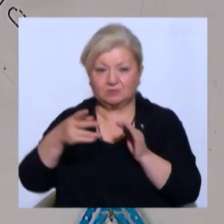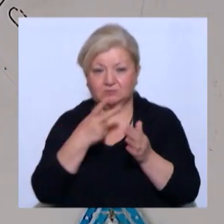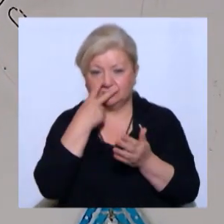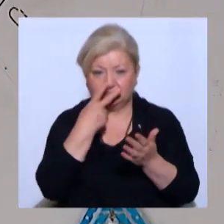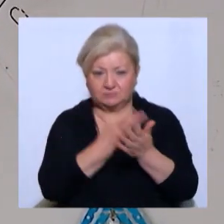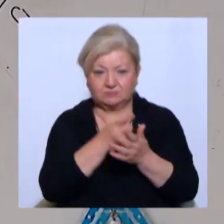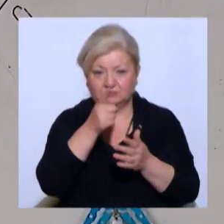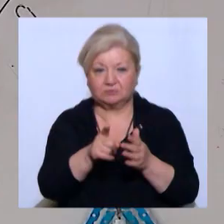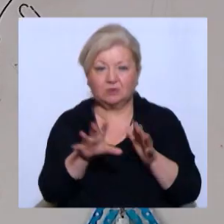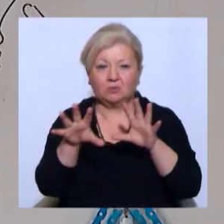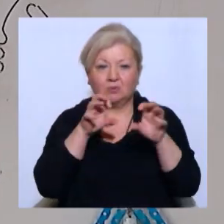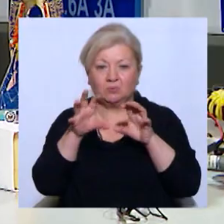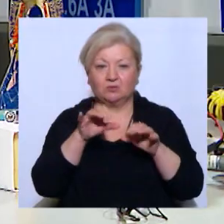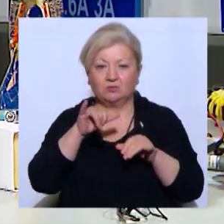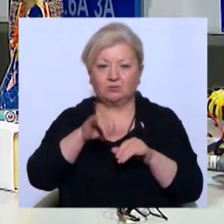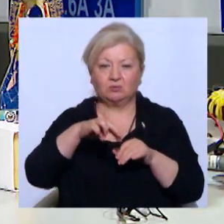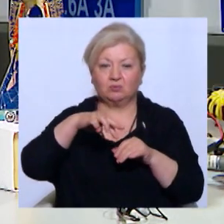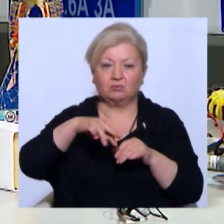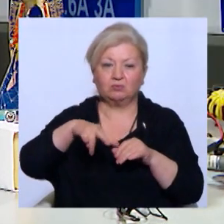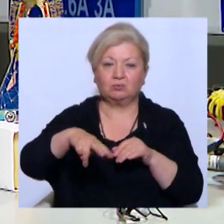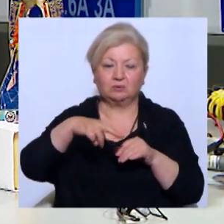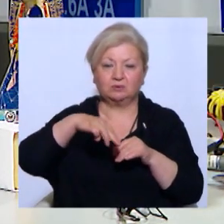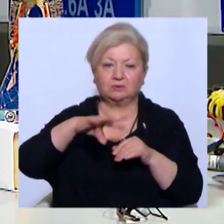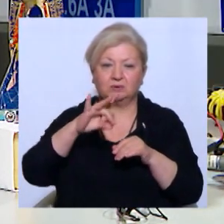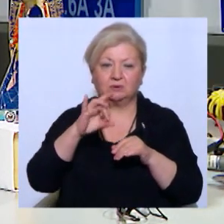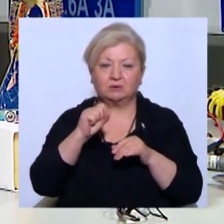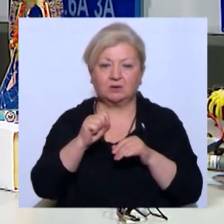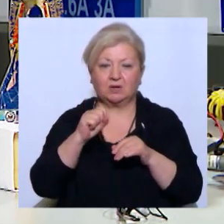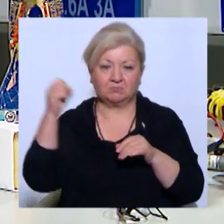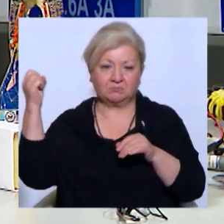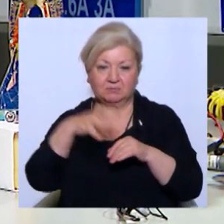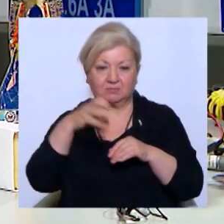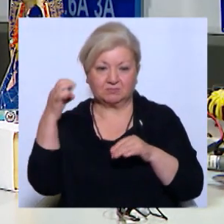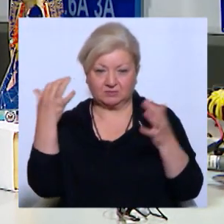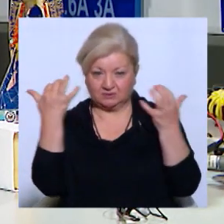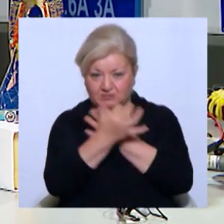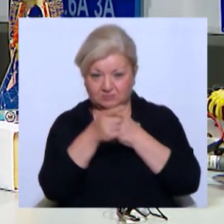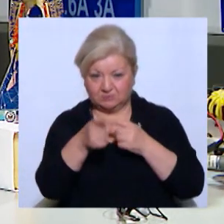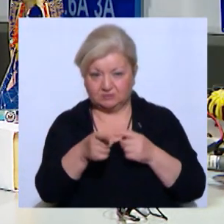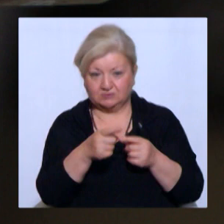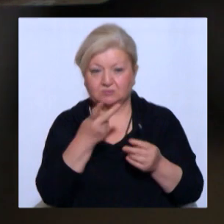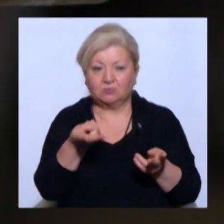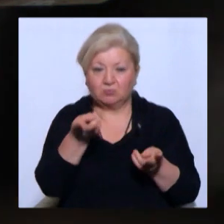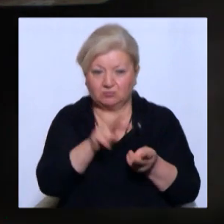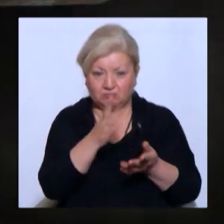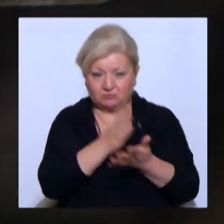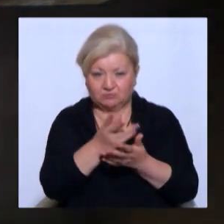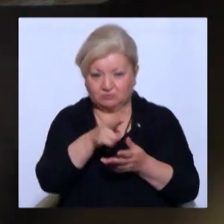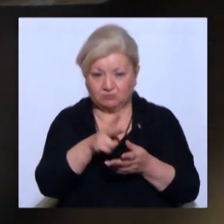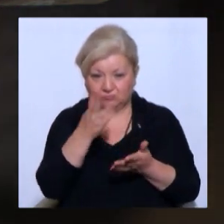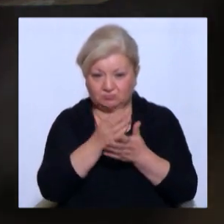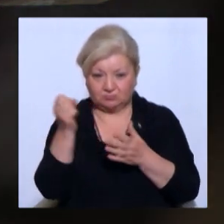საშუალებით. ორი ულტრაბგერული გამომსხივებელი გვაქვს 40 კილოჰერცის სიხშირის.